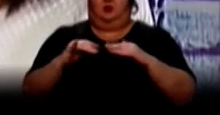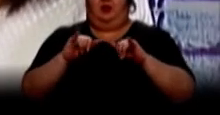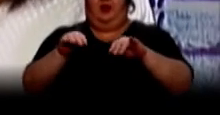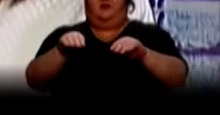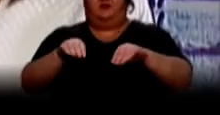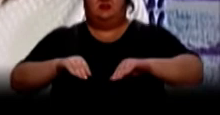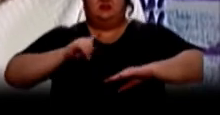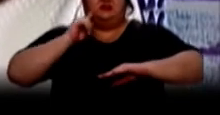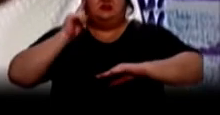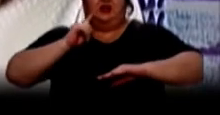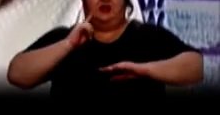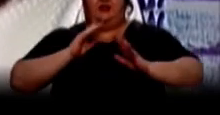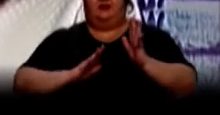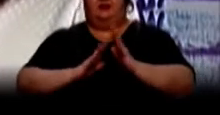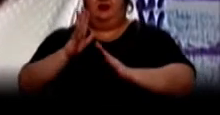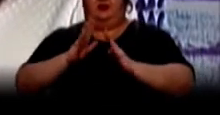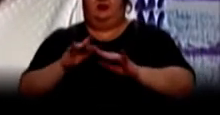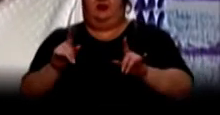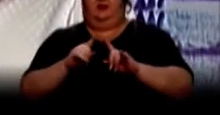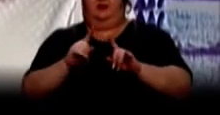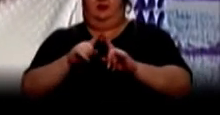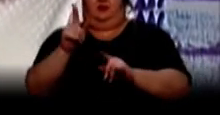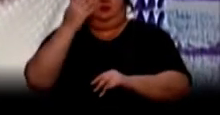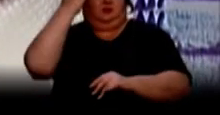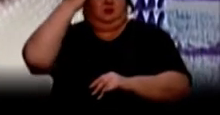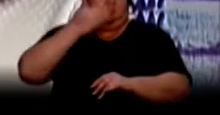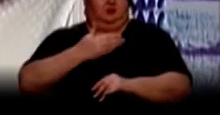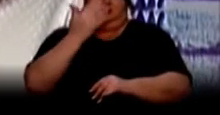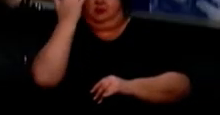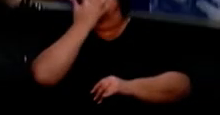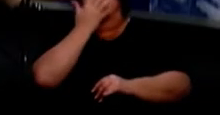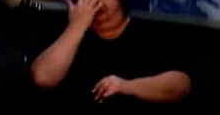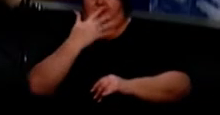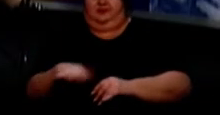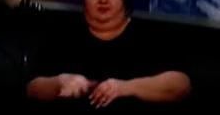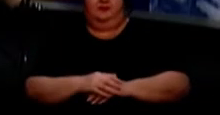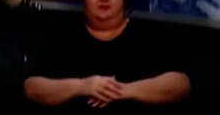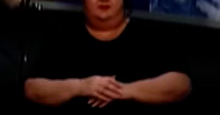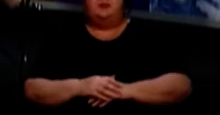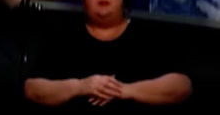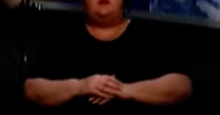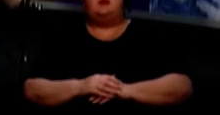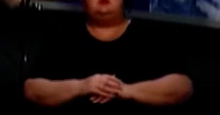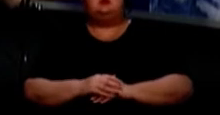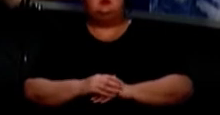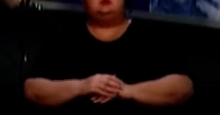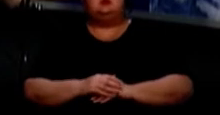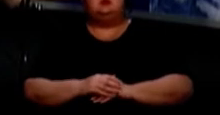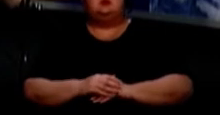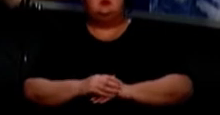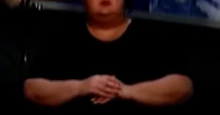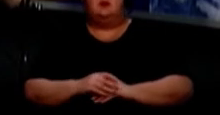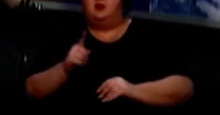зелену зону. Ну так, знаєте, це від глаз проблему заховати. Поблизу Львова, коли планують відкрити сміттєпереробний завод? До речі,